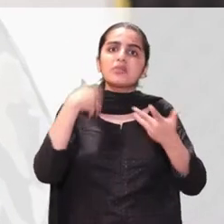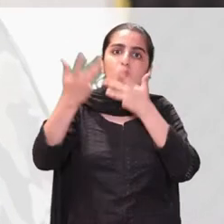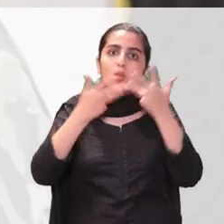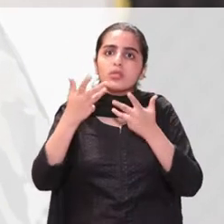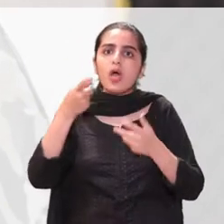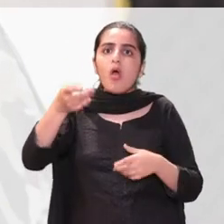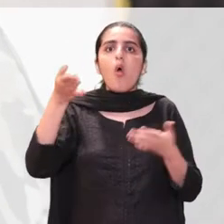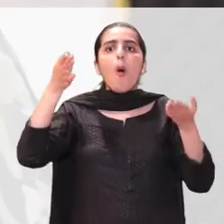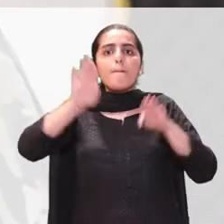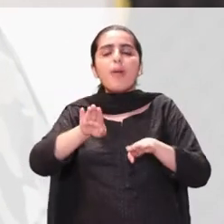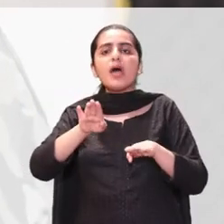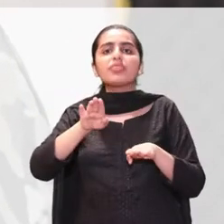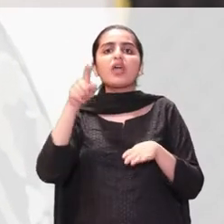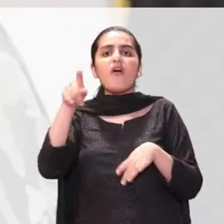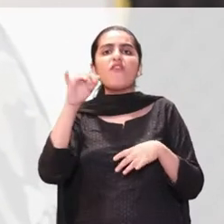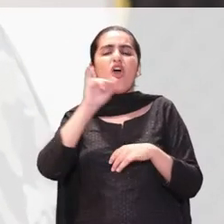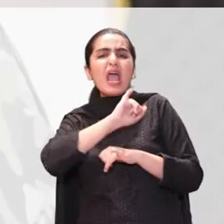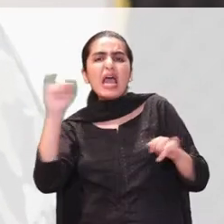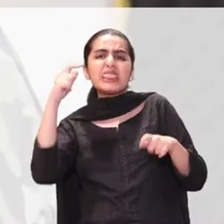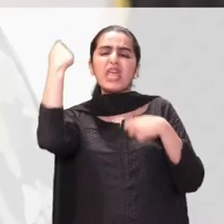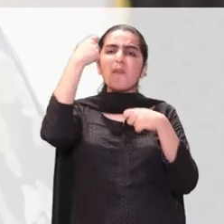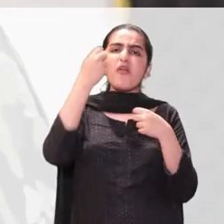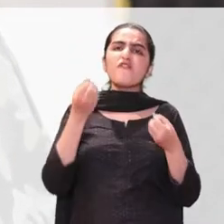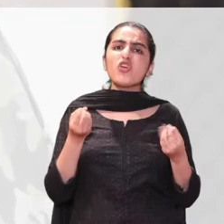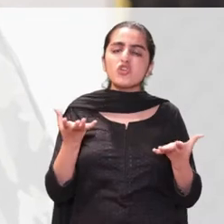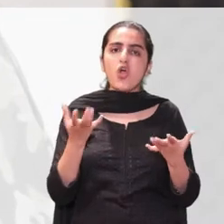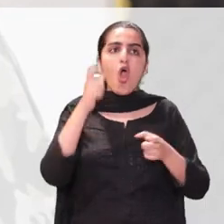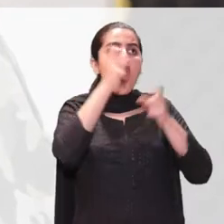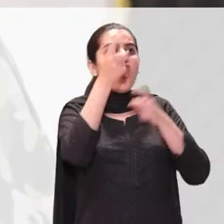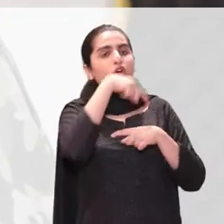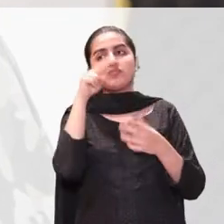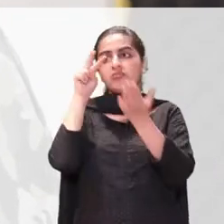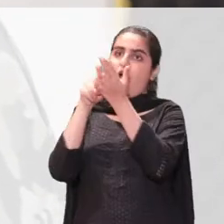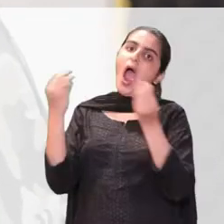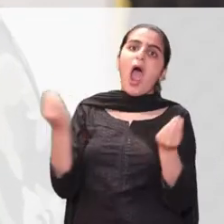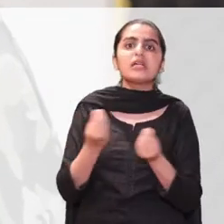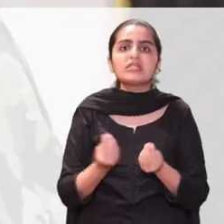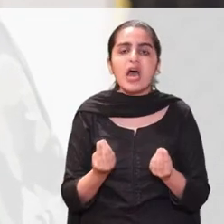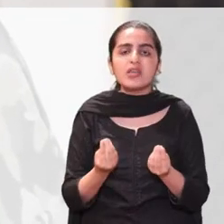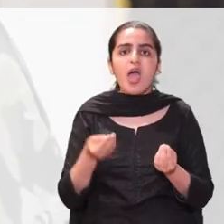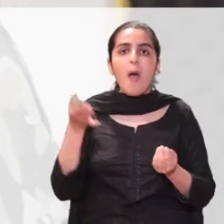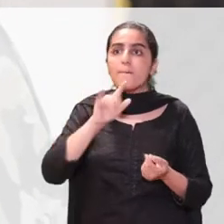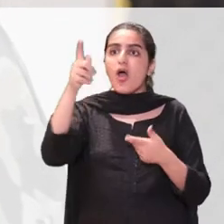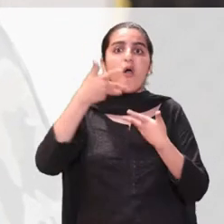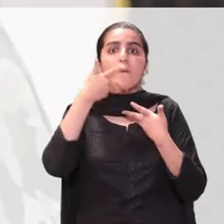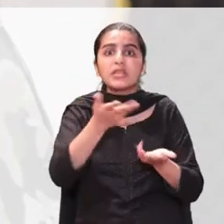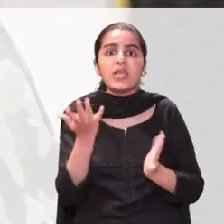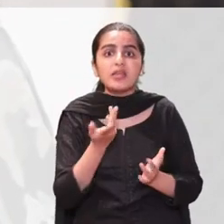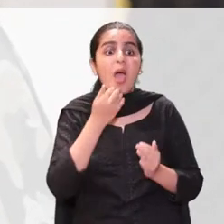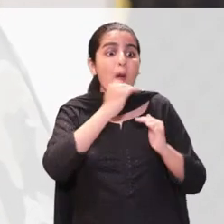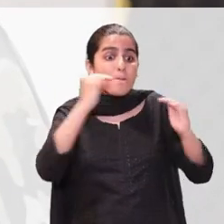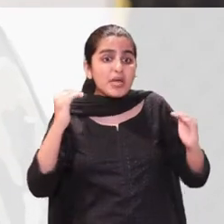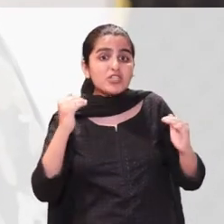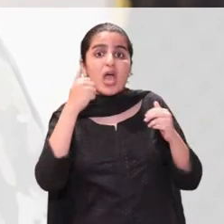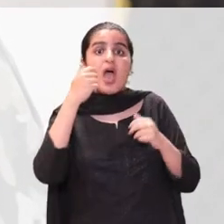जब बात होना शुरू हुई तो पोर्नोग्राफी पॉर्न स्टार गया लोग इजी हो गया और आप ऐसा कॉन्टेंट देख सकते हैं या हमें यह नहीं बताया